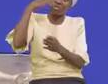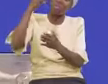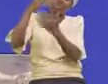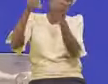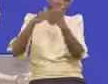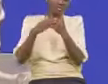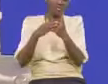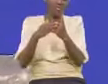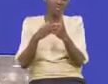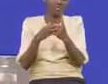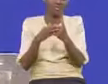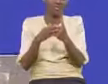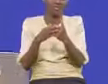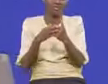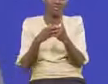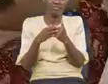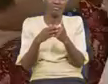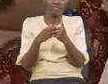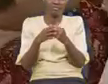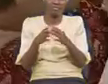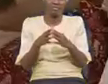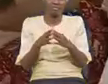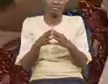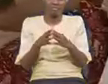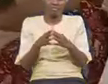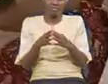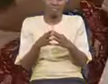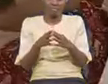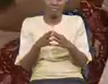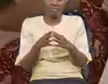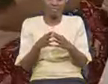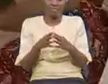Gake le dziƒo ƒe akpa dzia menye nyui o.